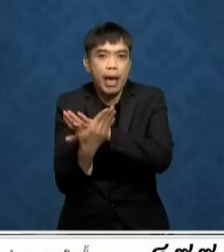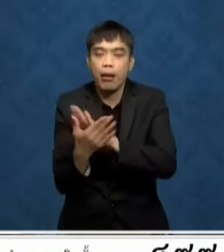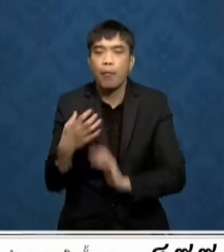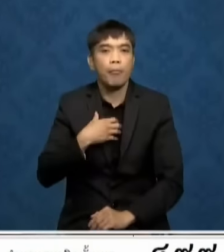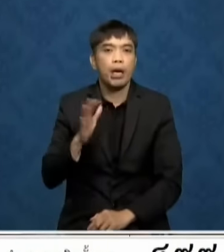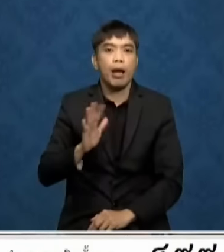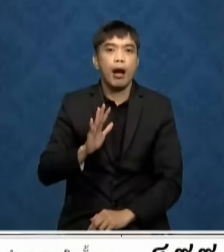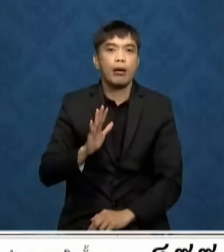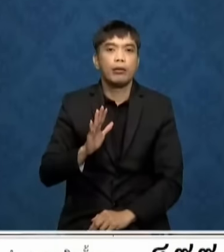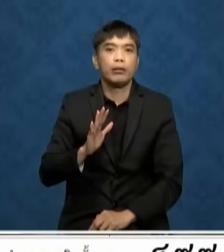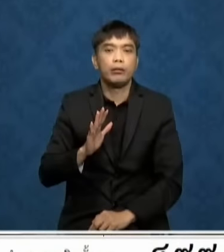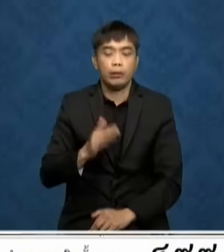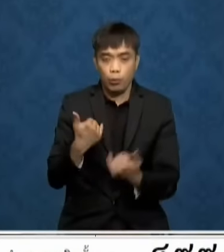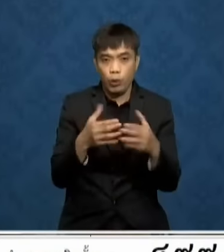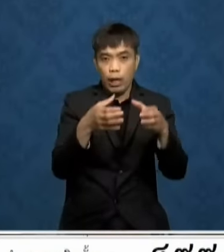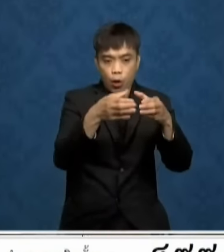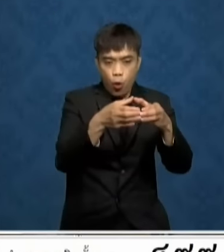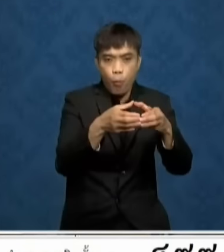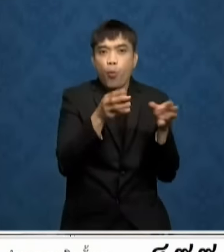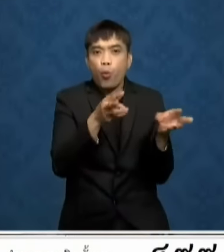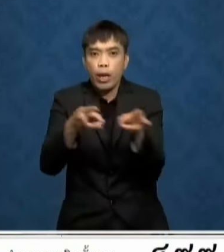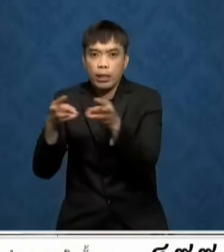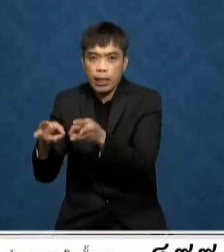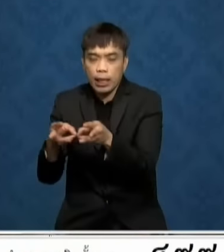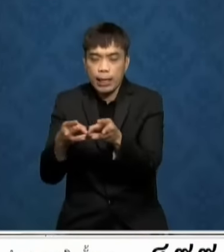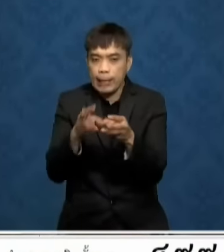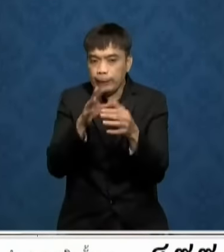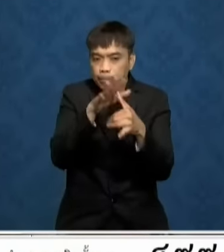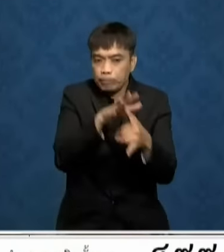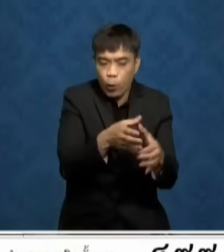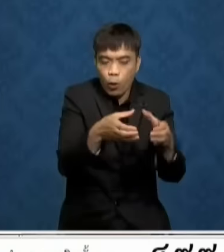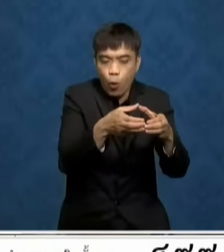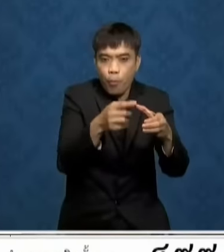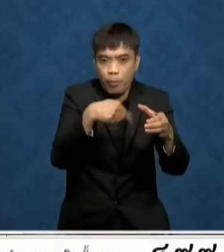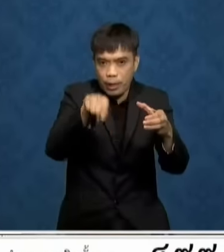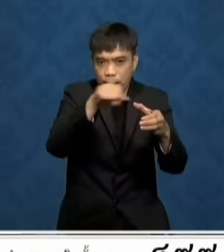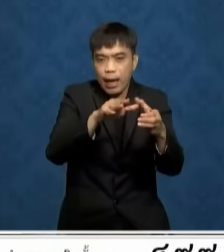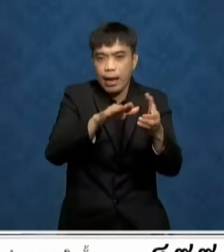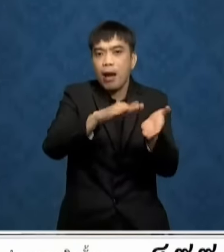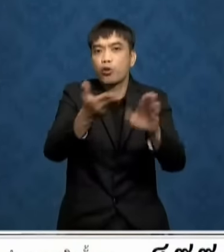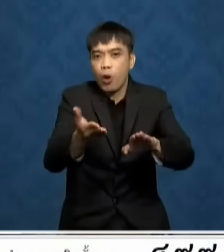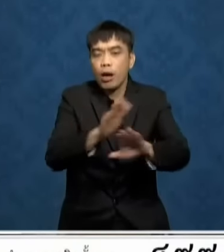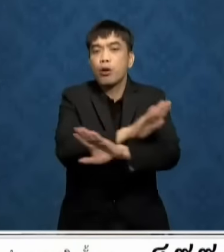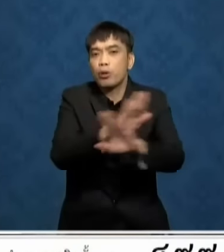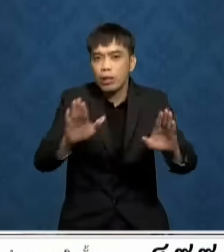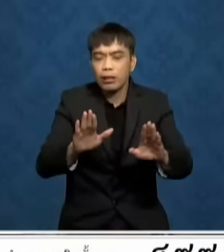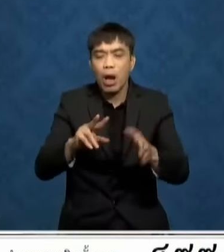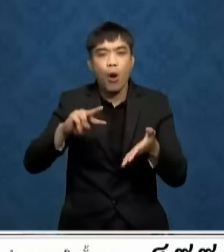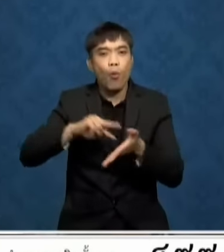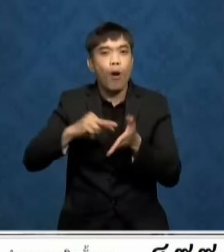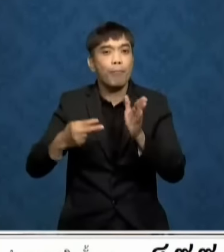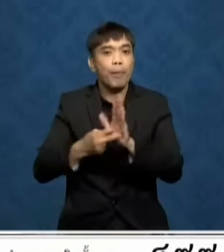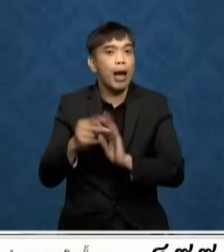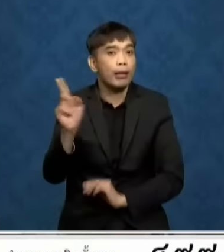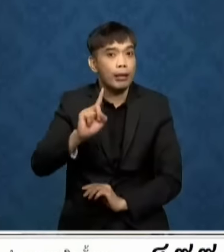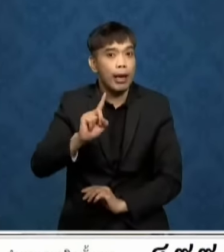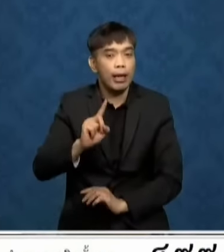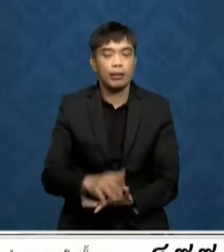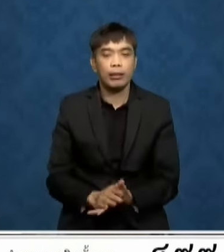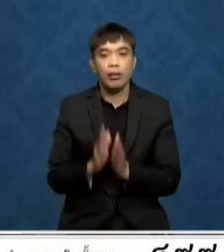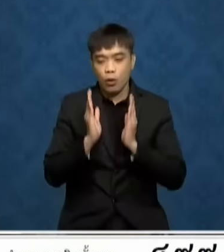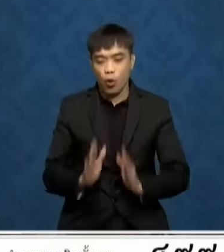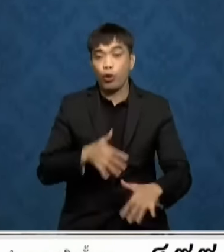แต่การจะยุบพรรคแบบนี้มันเป็นการตอบโต้ความกลัวด้วยวิถีทางที่มันไม่เห็นหัวประชาชนเลยมันทำลายอำนาจของประชาชนแบบไม่ไว้หน้าเล